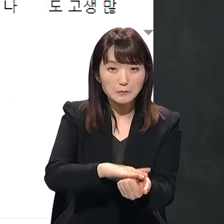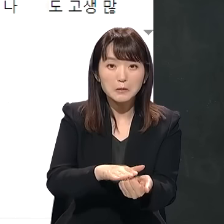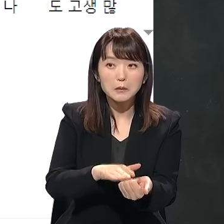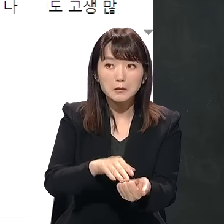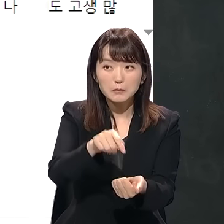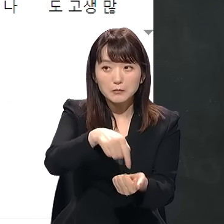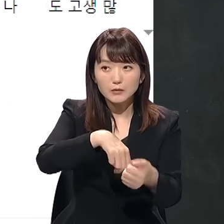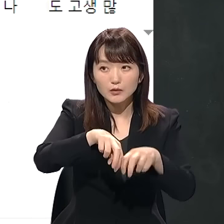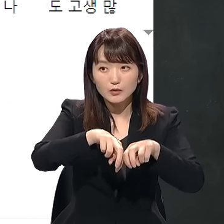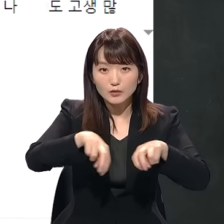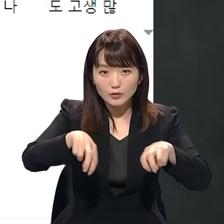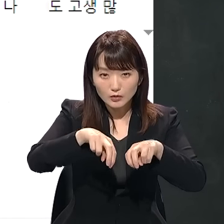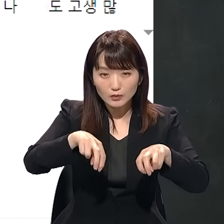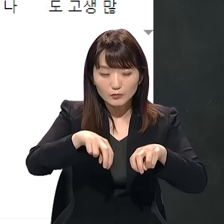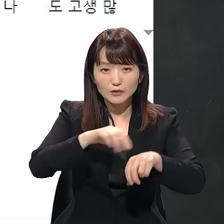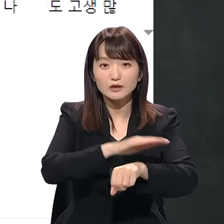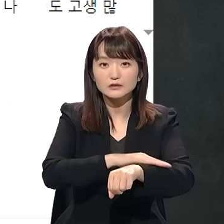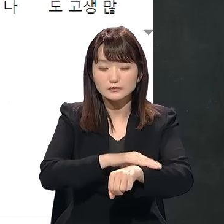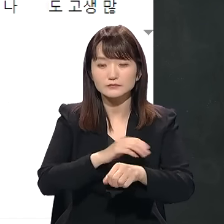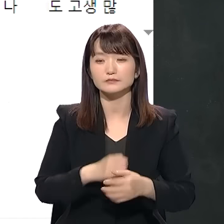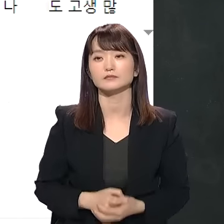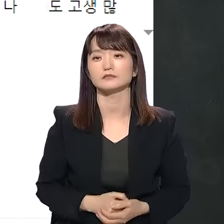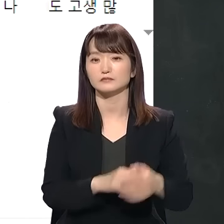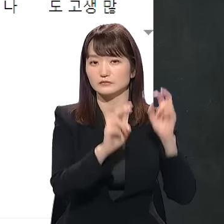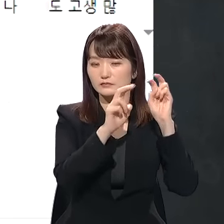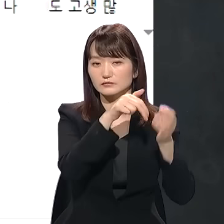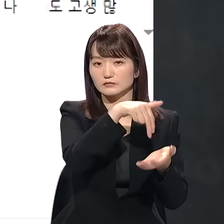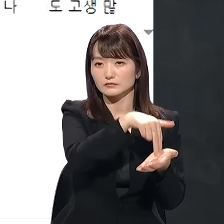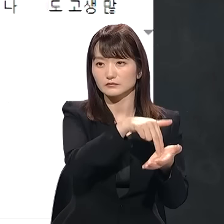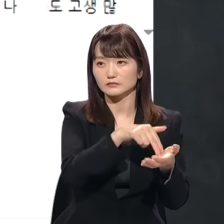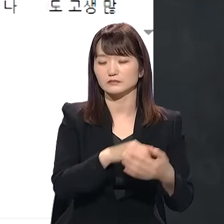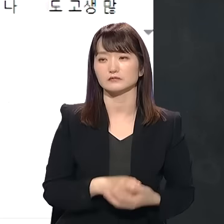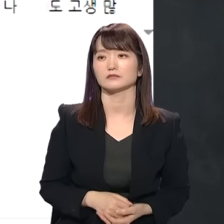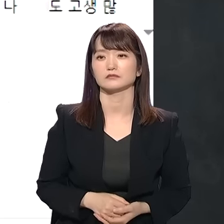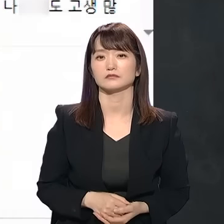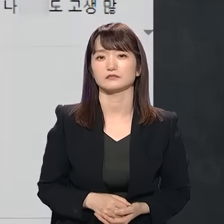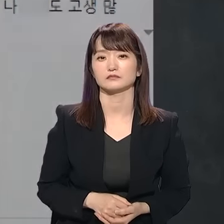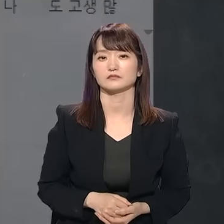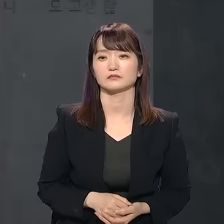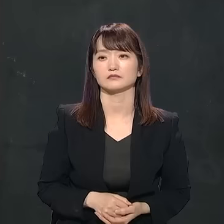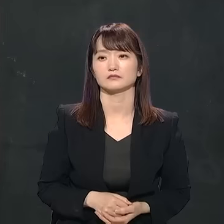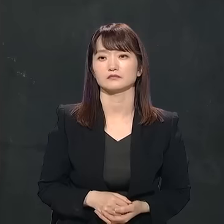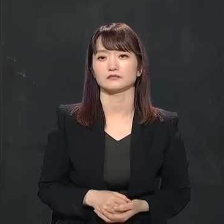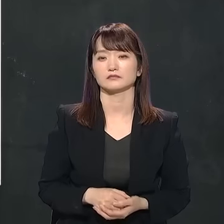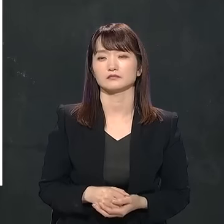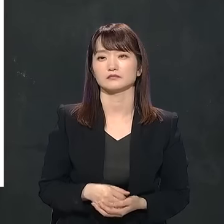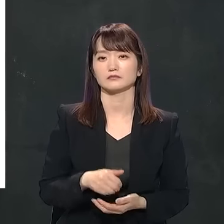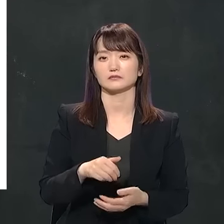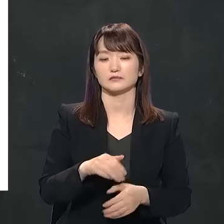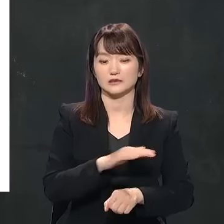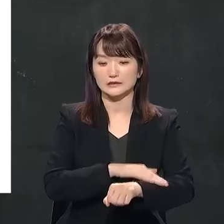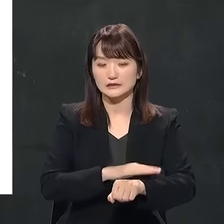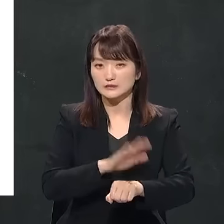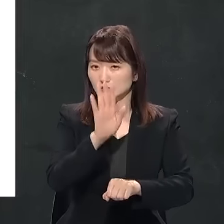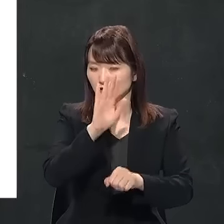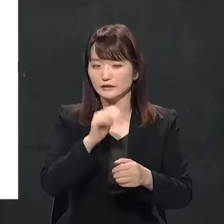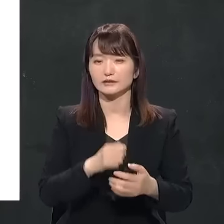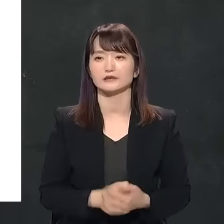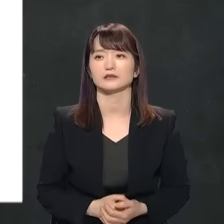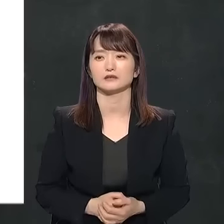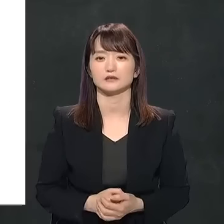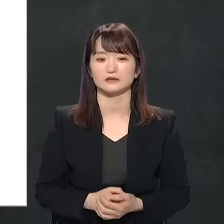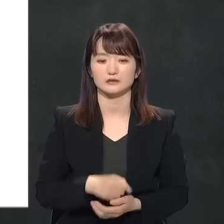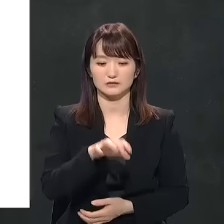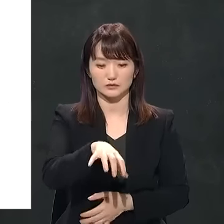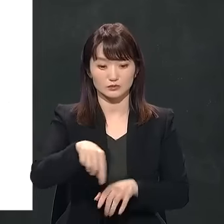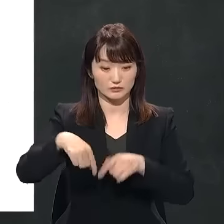실습이라 적어 왔습니다이 업체 입장에서는 핸즈 온이라는 표현이 그 실습을 한다는 개념보다 단순히 현장에